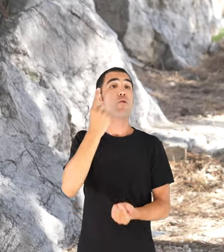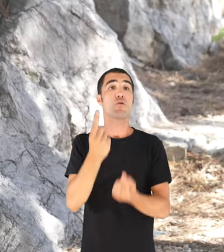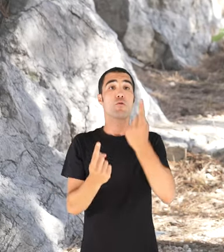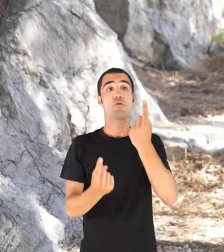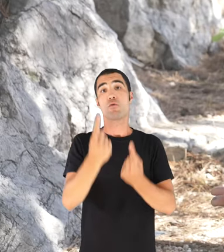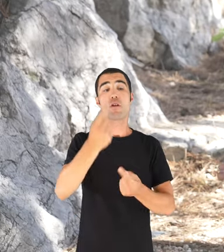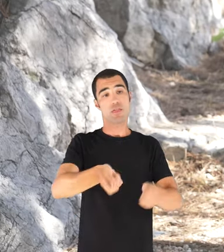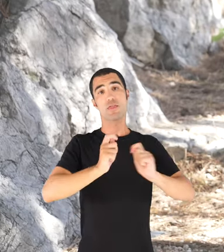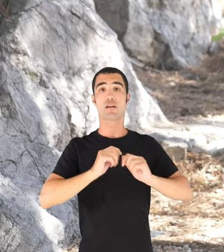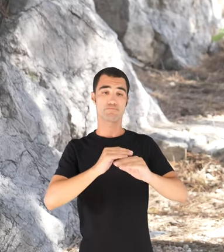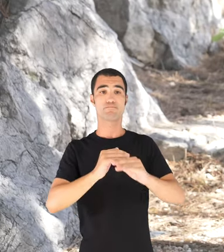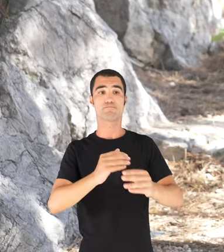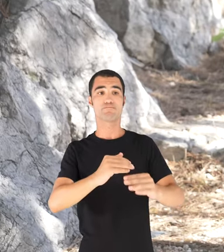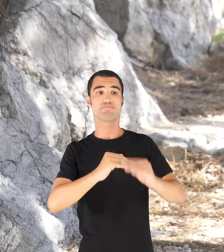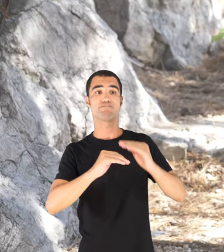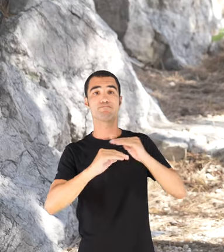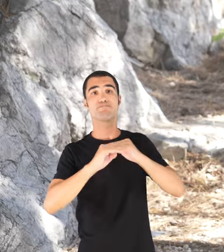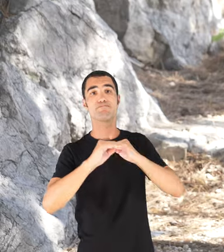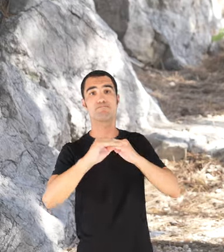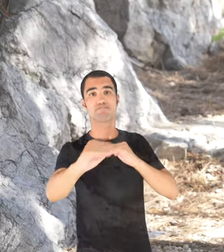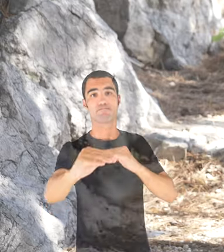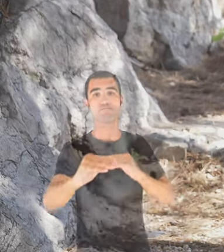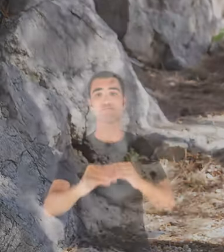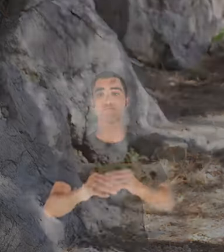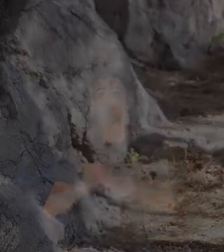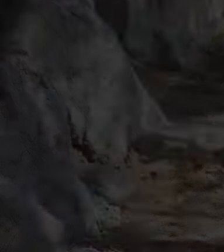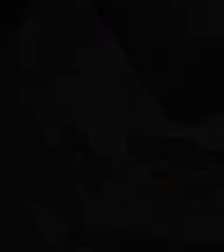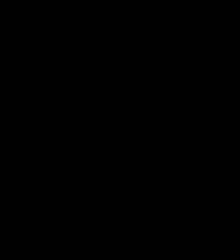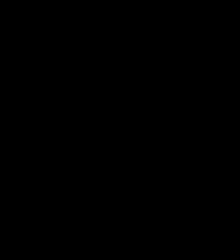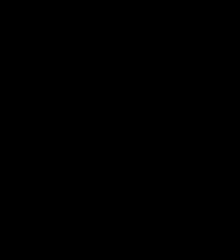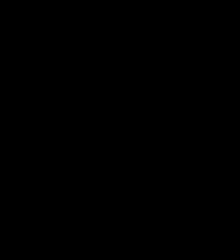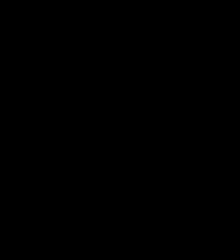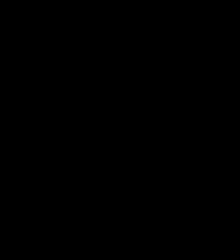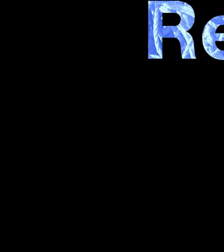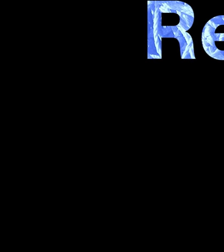turisme, sí que un bonus, o sigui, una manera sostenible.